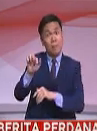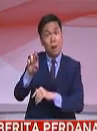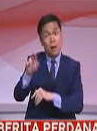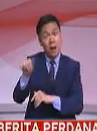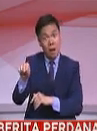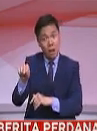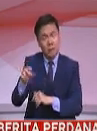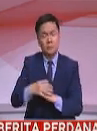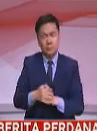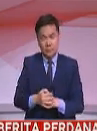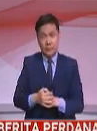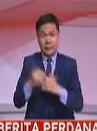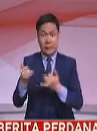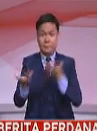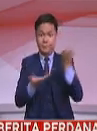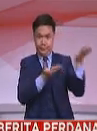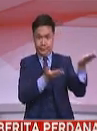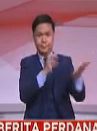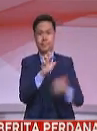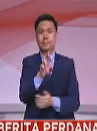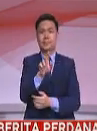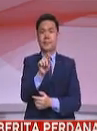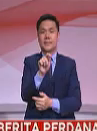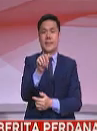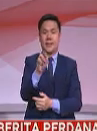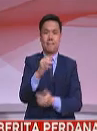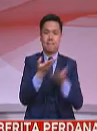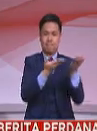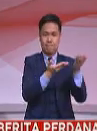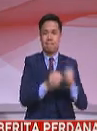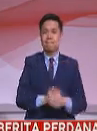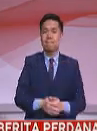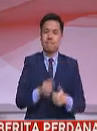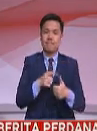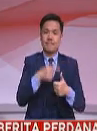kita kembali bersama Ismail dan honey dolomite seterusnya